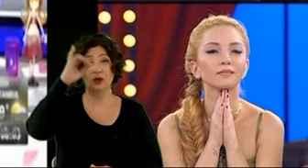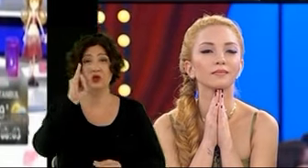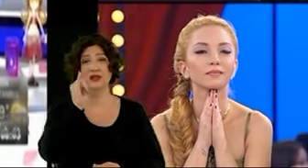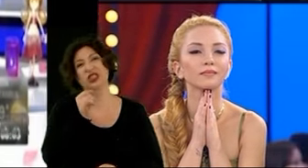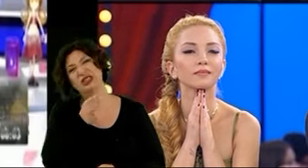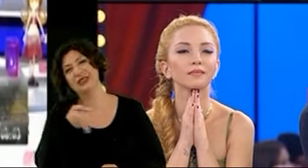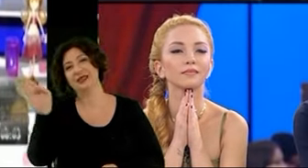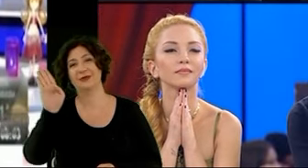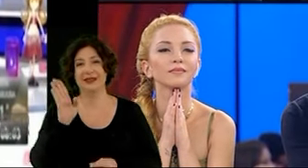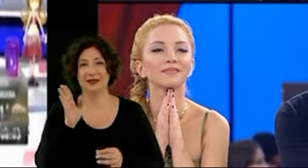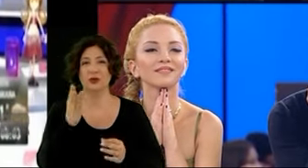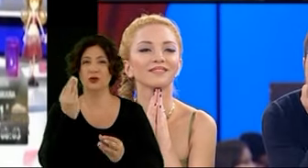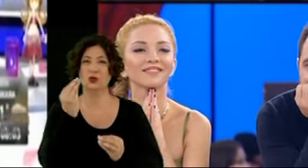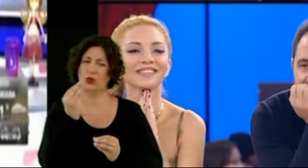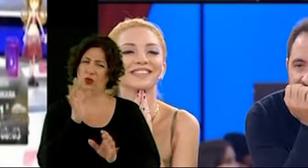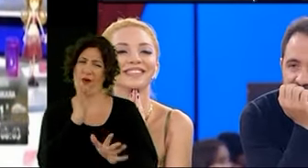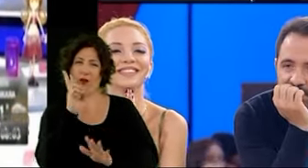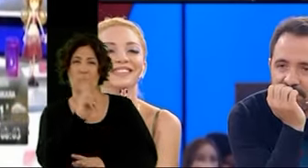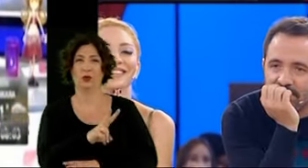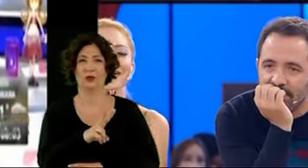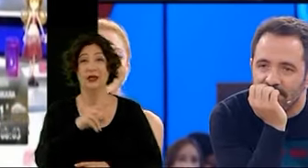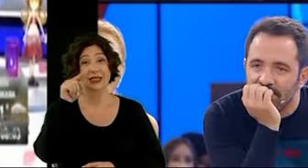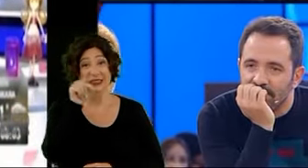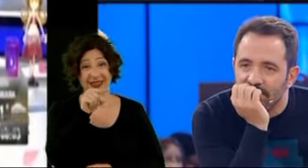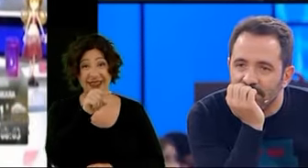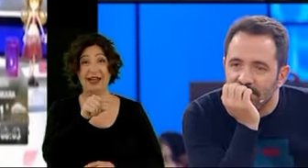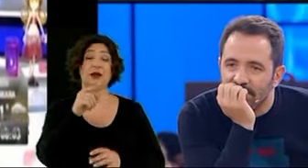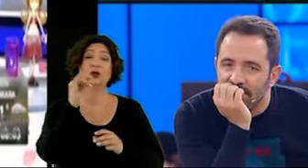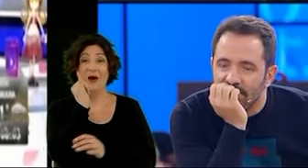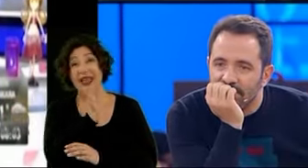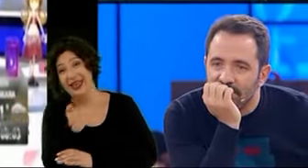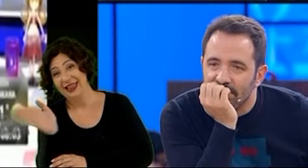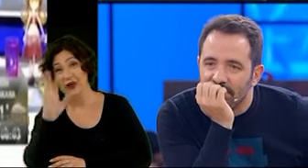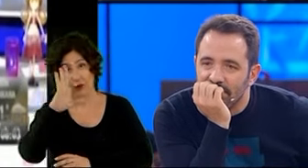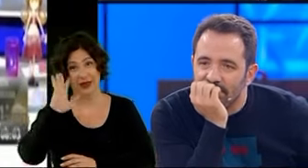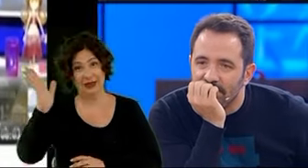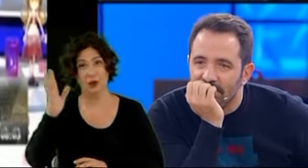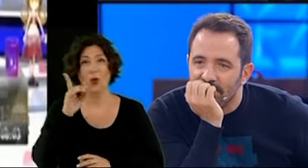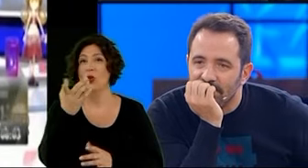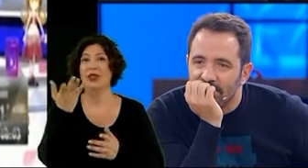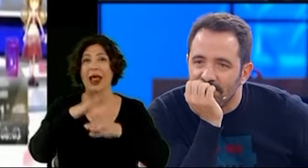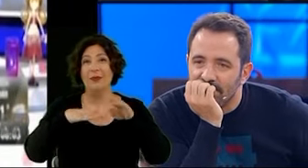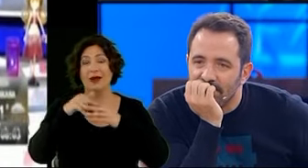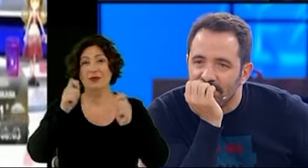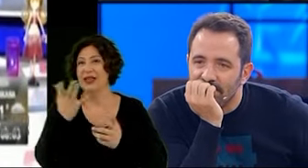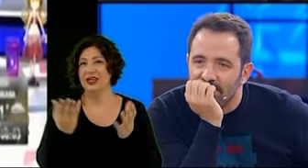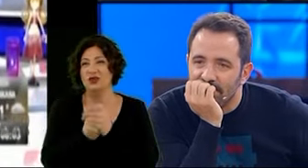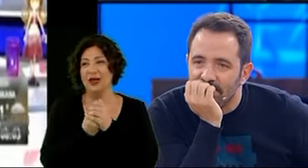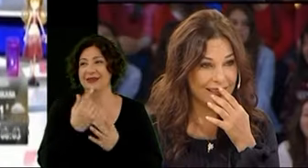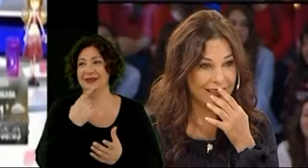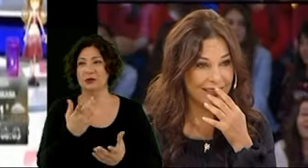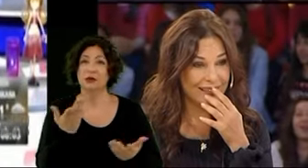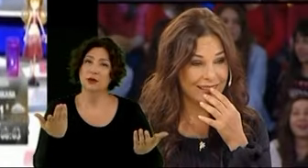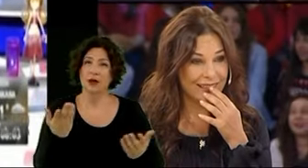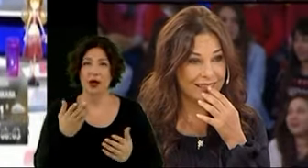çiş yapmasını teşvik etmeyi çok yadırgadım. Siz ben lavaboya giderken o eylemi yapacağım nereden çıkardınız hanımefendi? Ne diyelim?